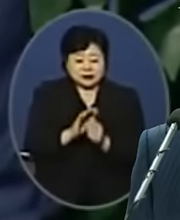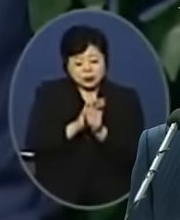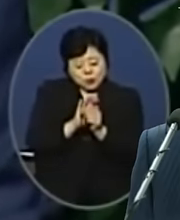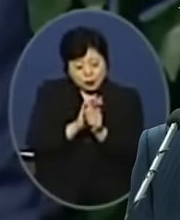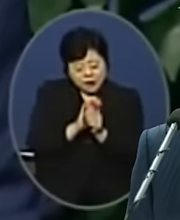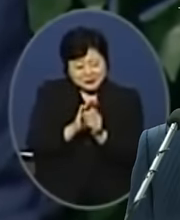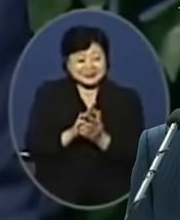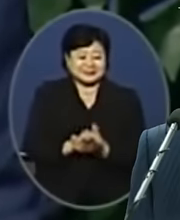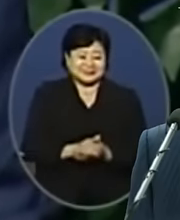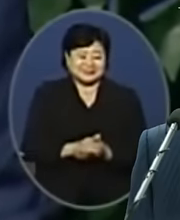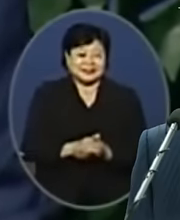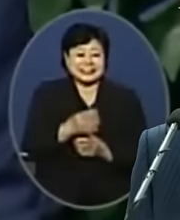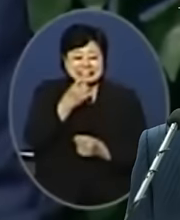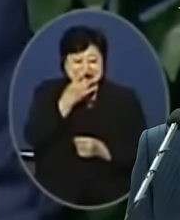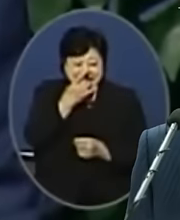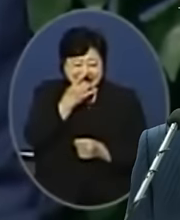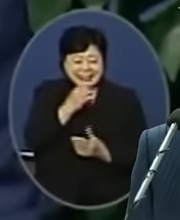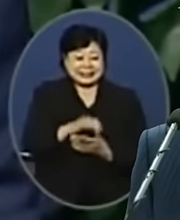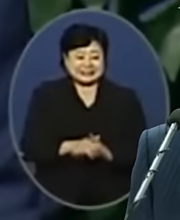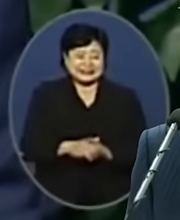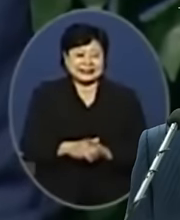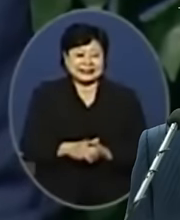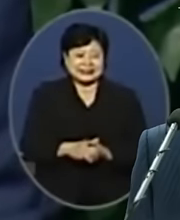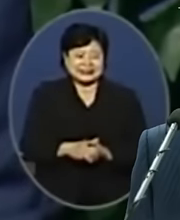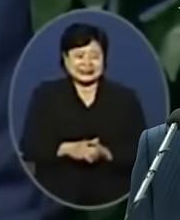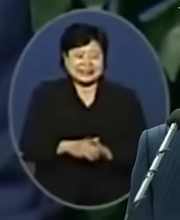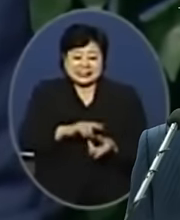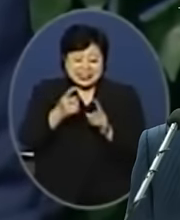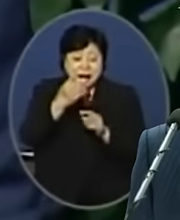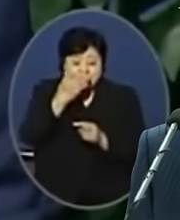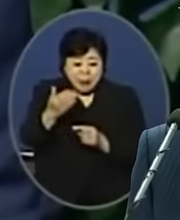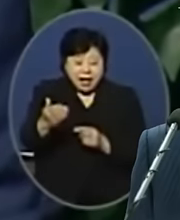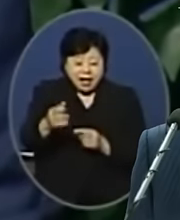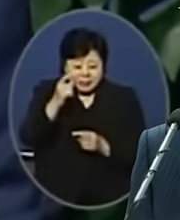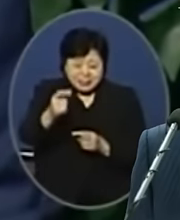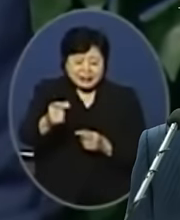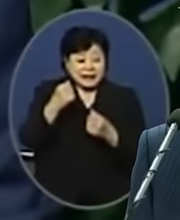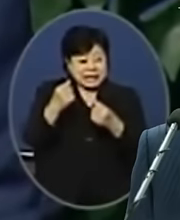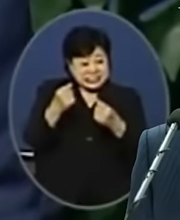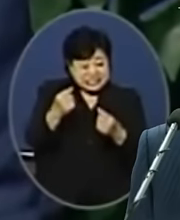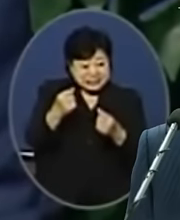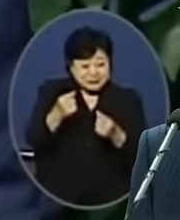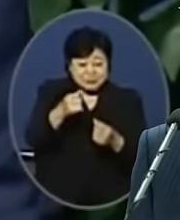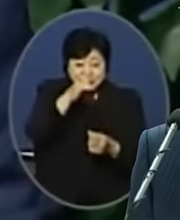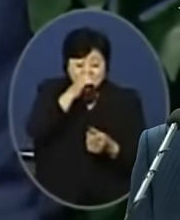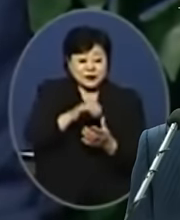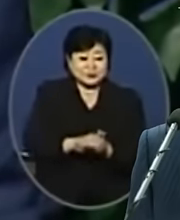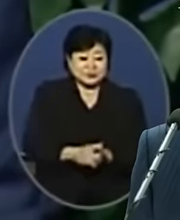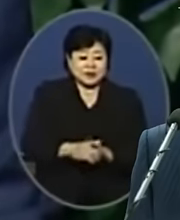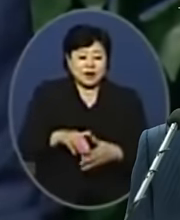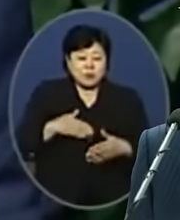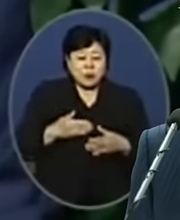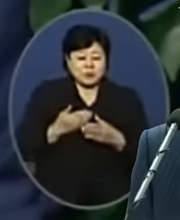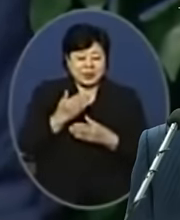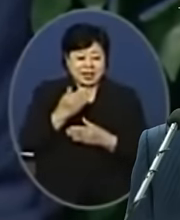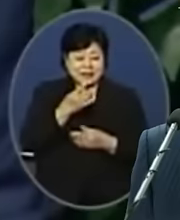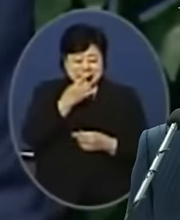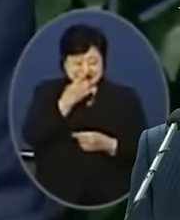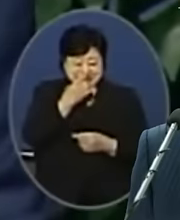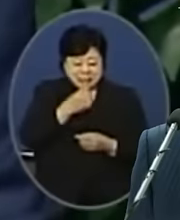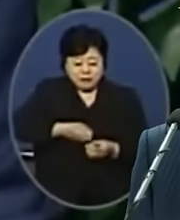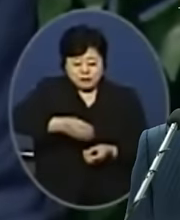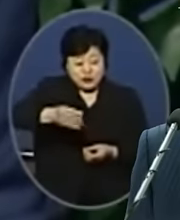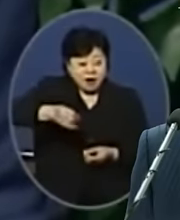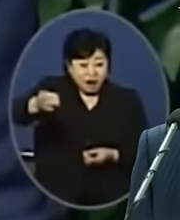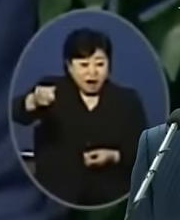돌보아서 그 씨앗이 살아날 수 있는 당당한 힘이 들어있습니다. 봄이 되면 그 씨앗을 뿌리지